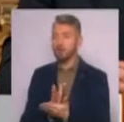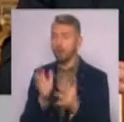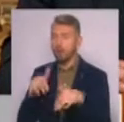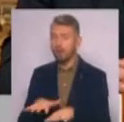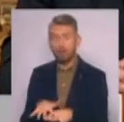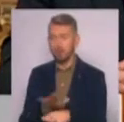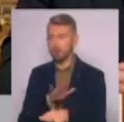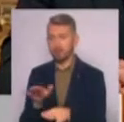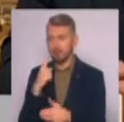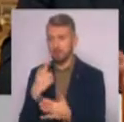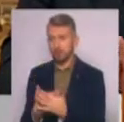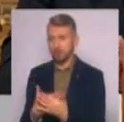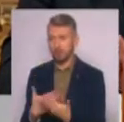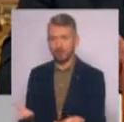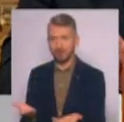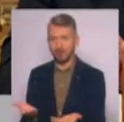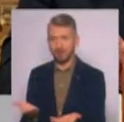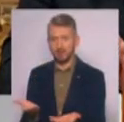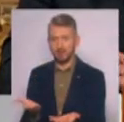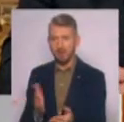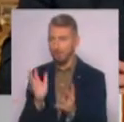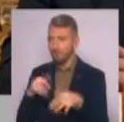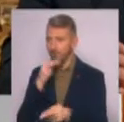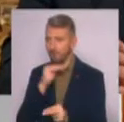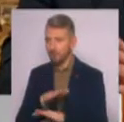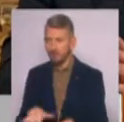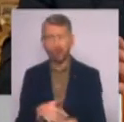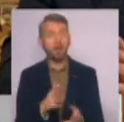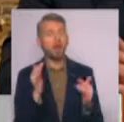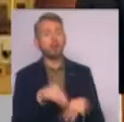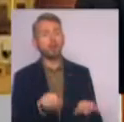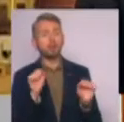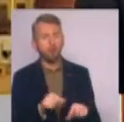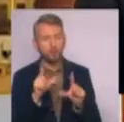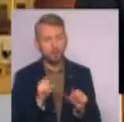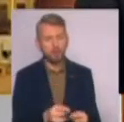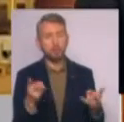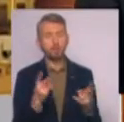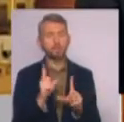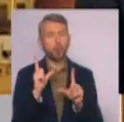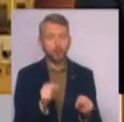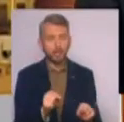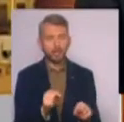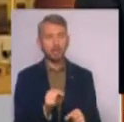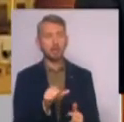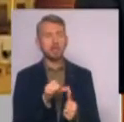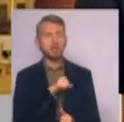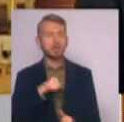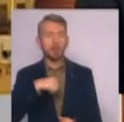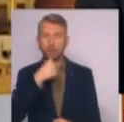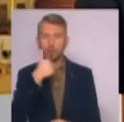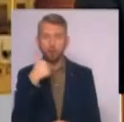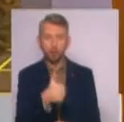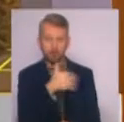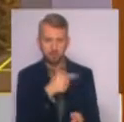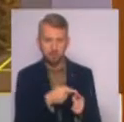Можна їздити на якщо, море, так? На море можна їздити і потрібно їздити. Самий хороший період для